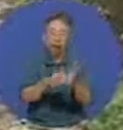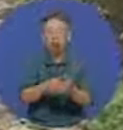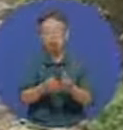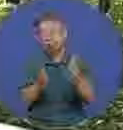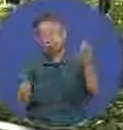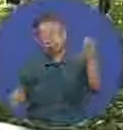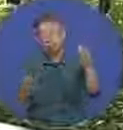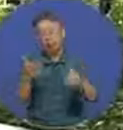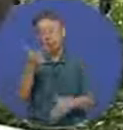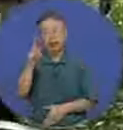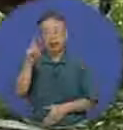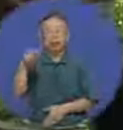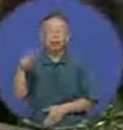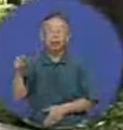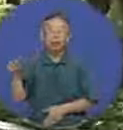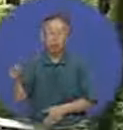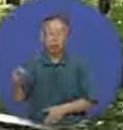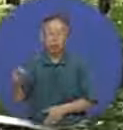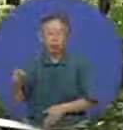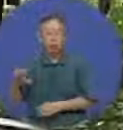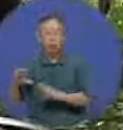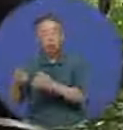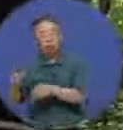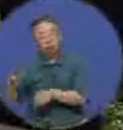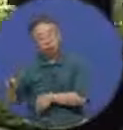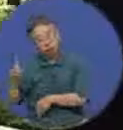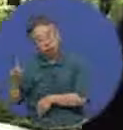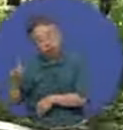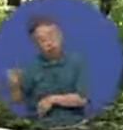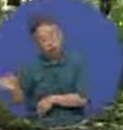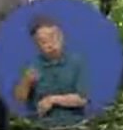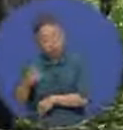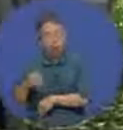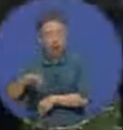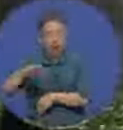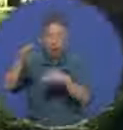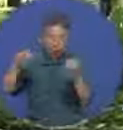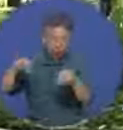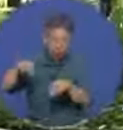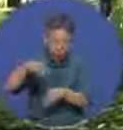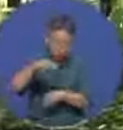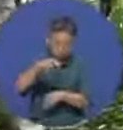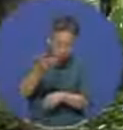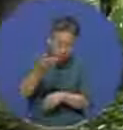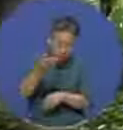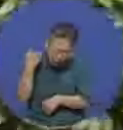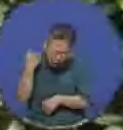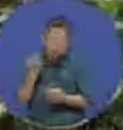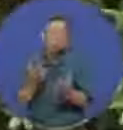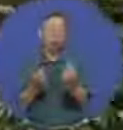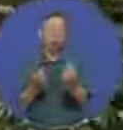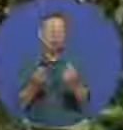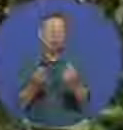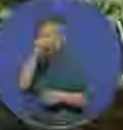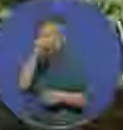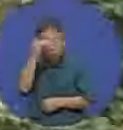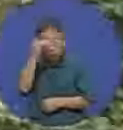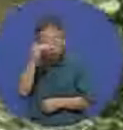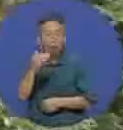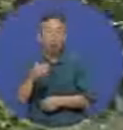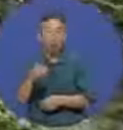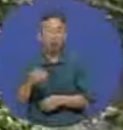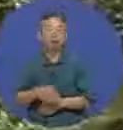。国道311号から分かれて山道に入ると、ご覧のように昔ながらの風景が残されています